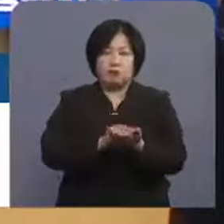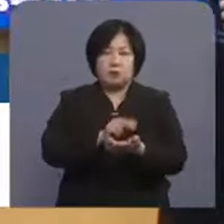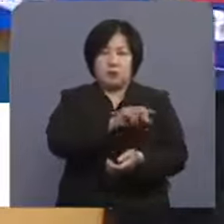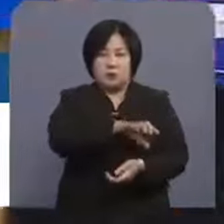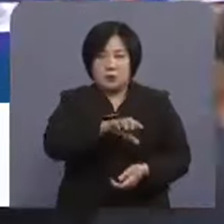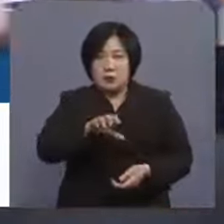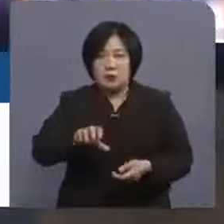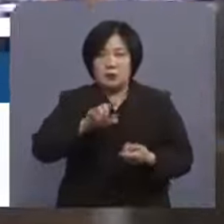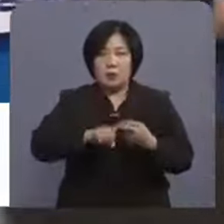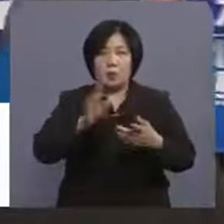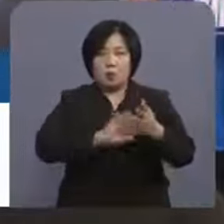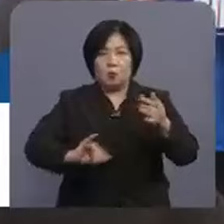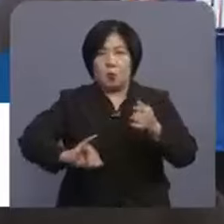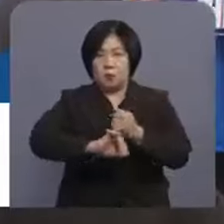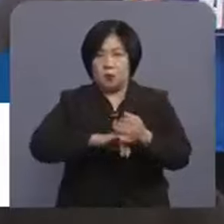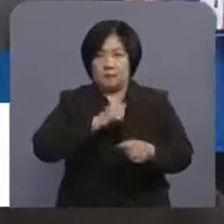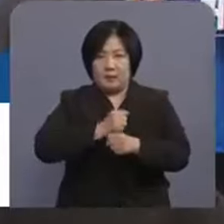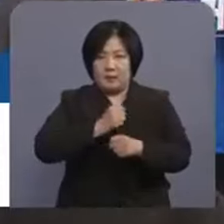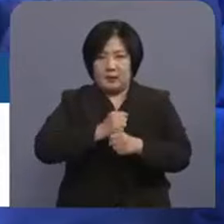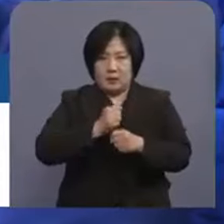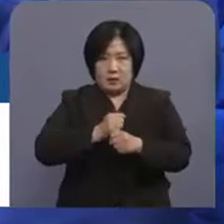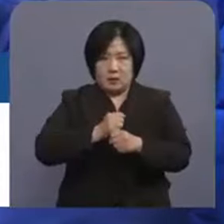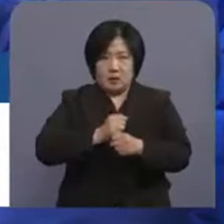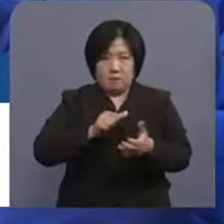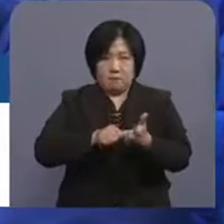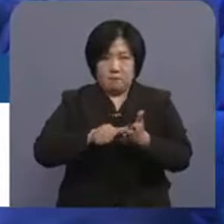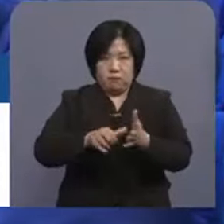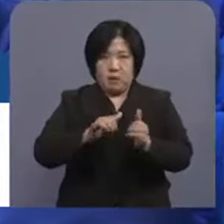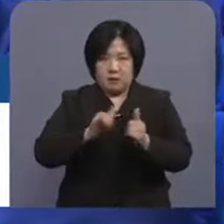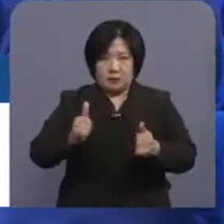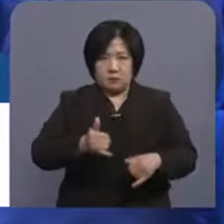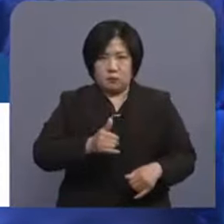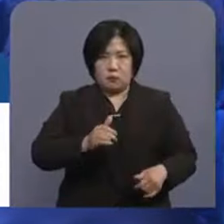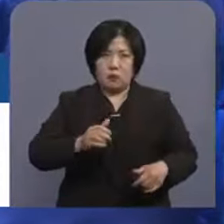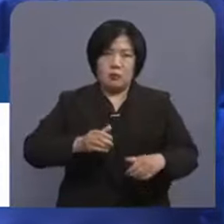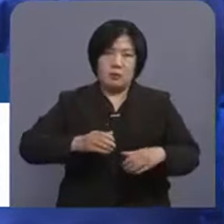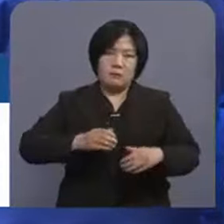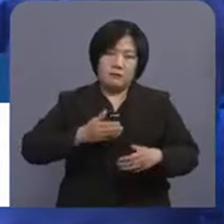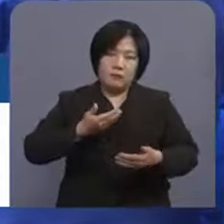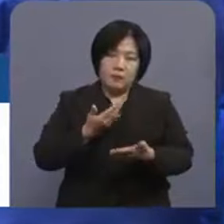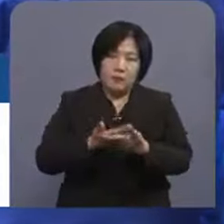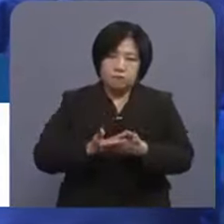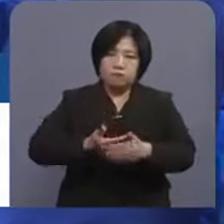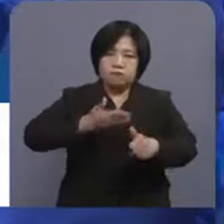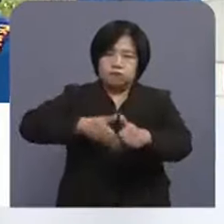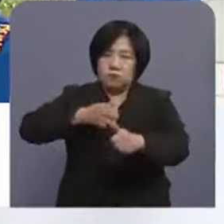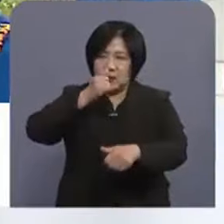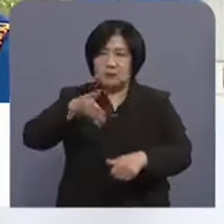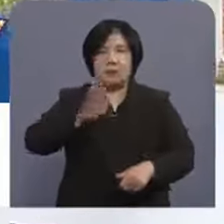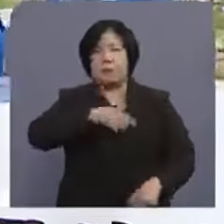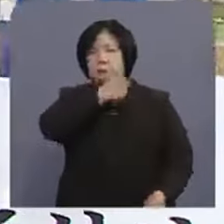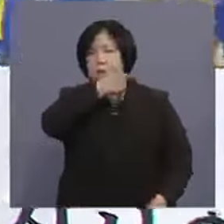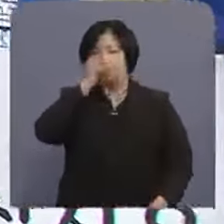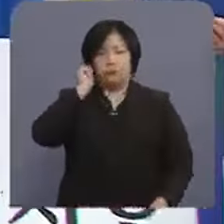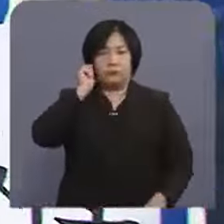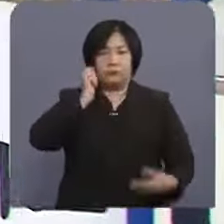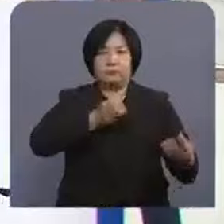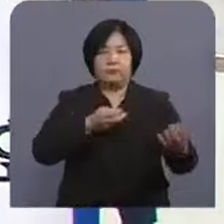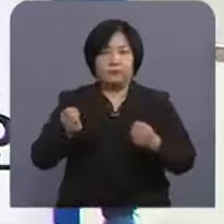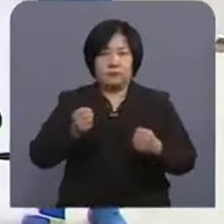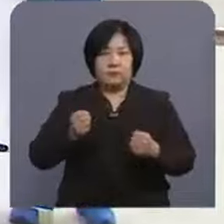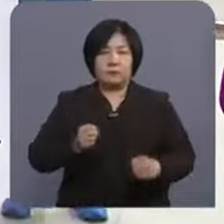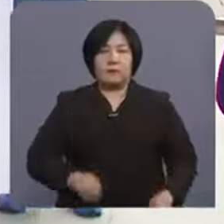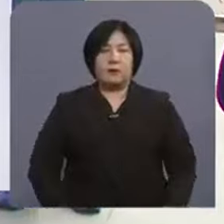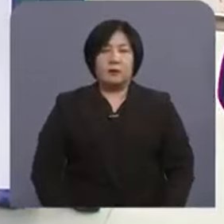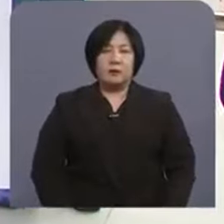문제들을 공약으로 만들어서 유권자들에게 호소를 해야 되는데 그런 부분에서 굉장히 미흡했다. 민주당